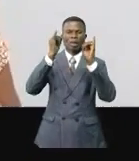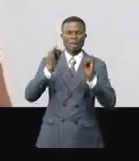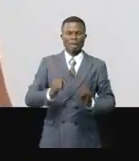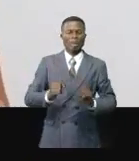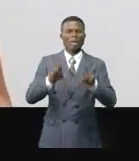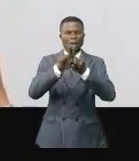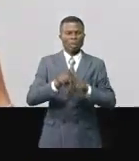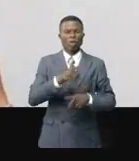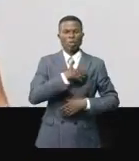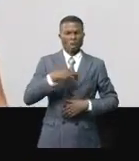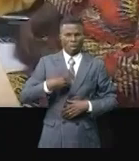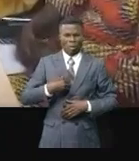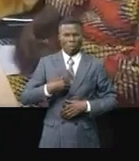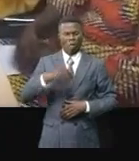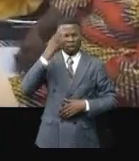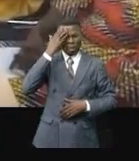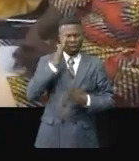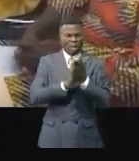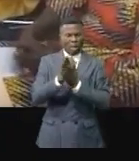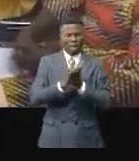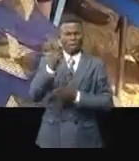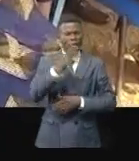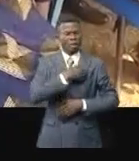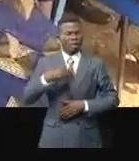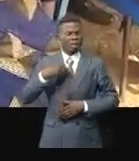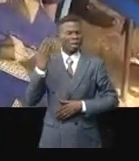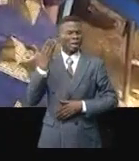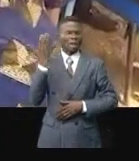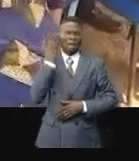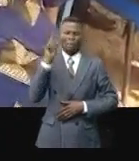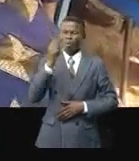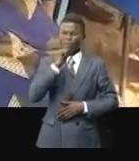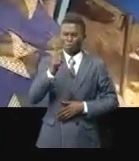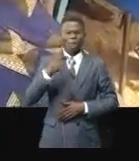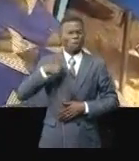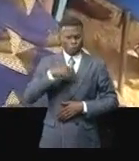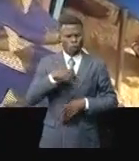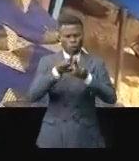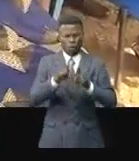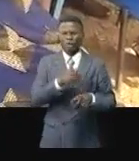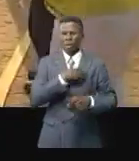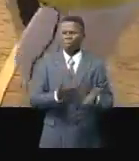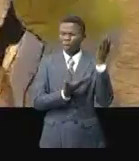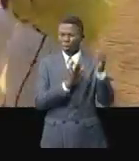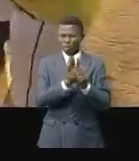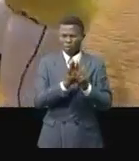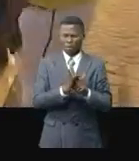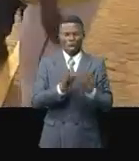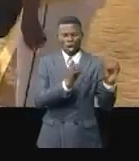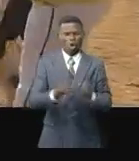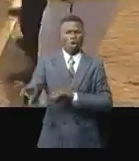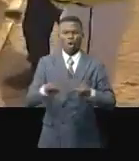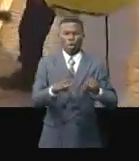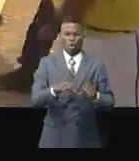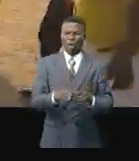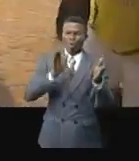aussi ne disent pas que ça concerne seulement les hommes. Après ces lancements, Dr Esther Bamenga a présidé quelques activités ludiques au